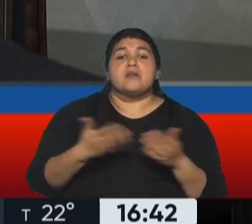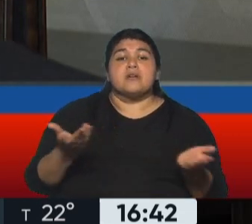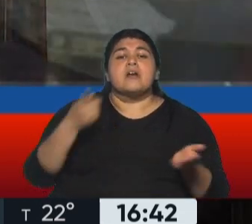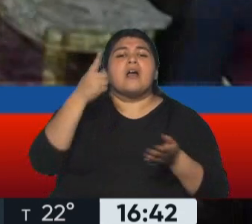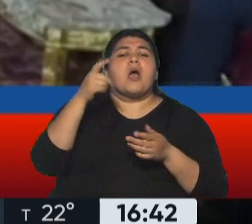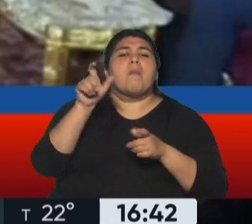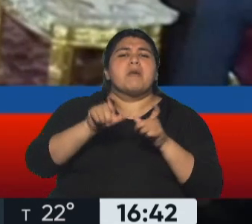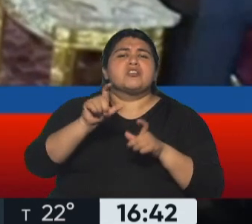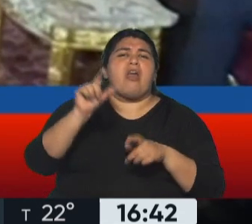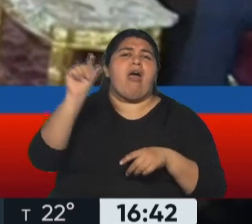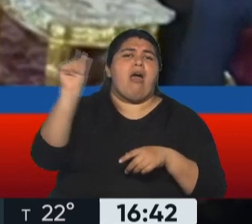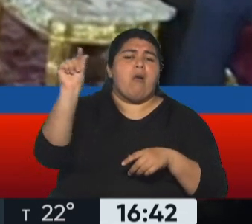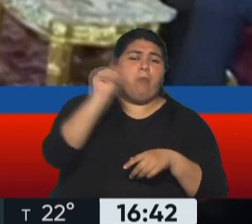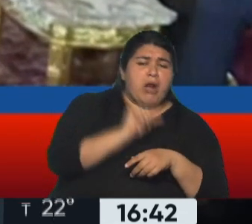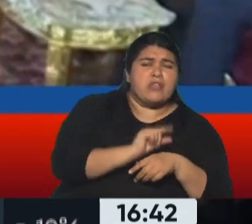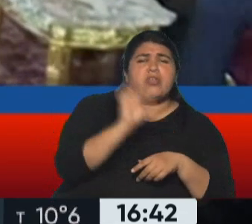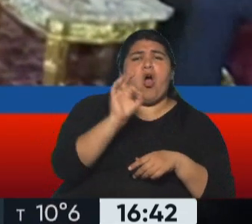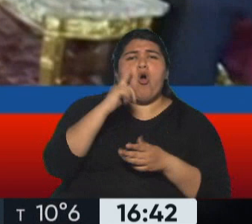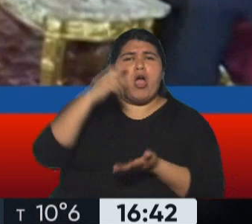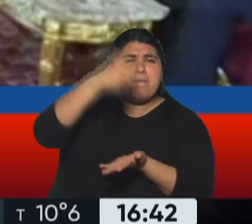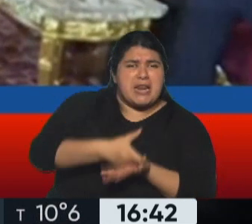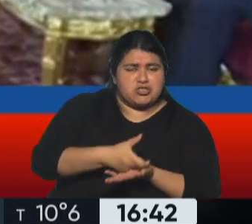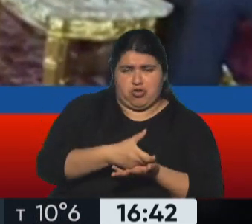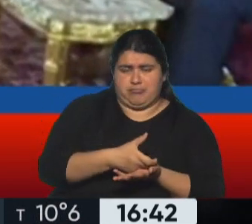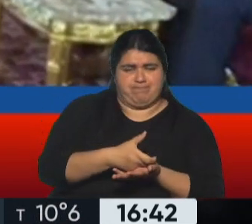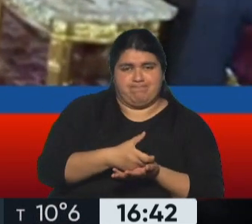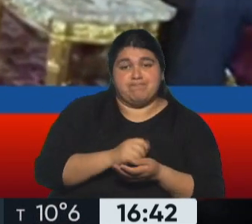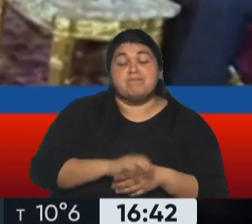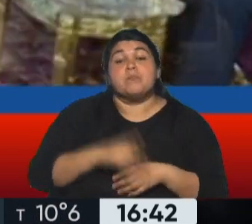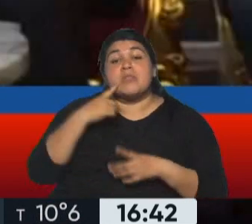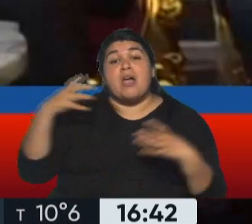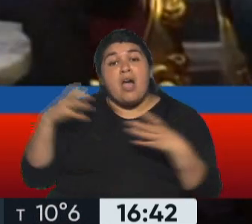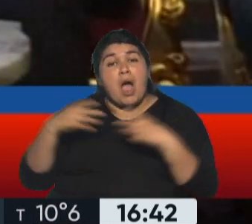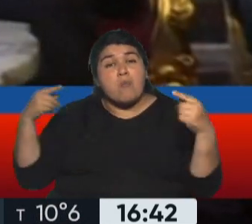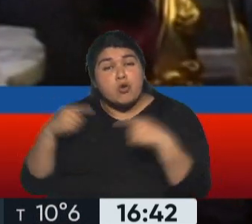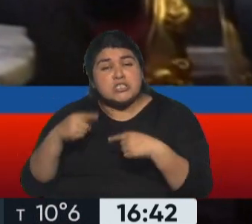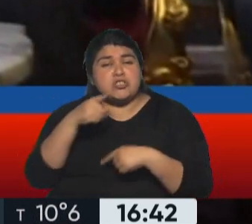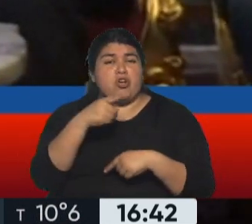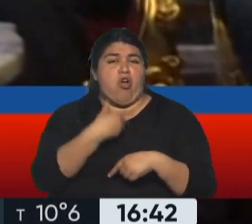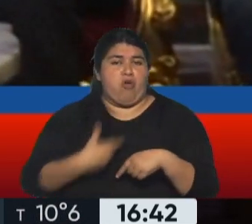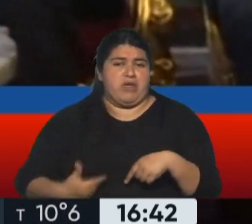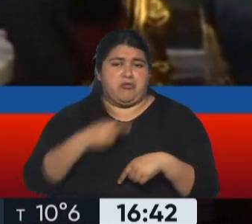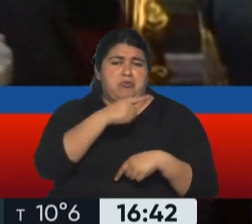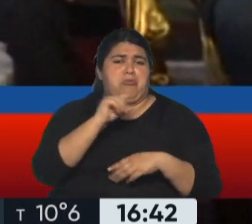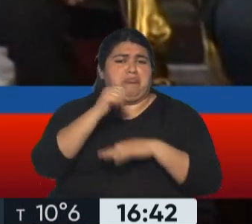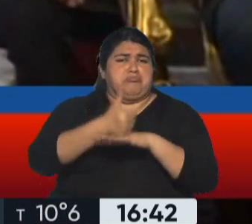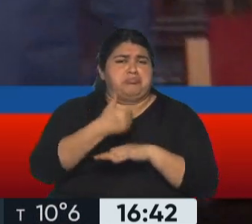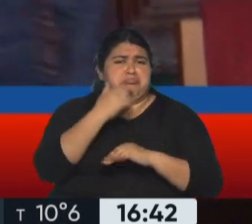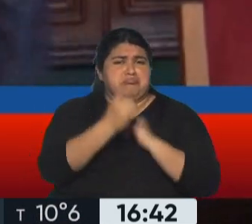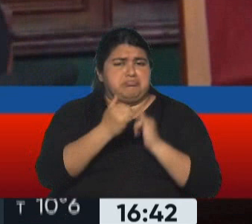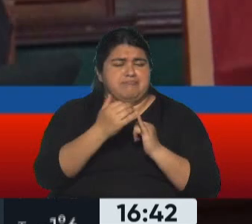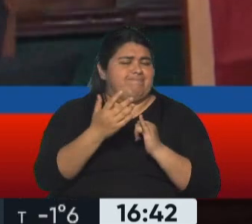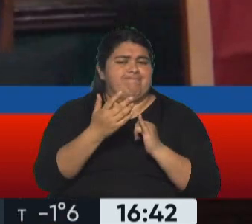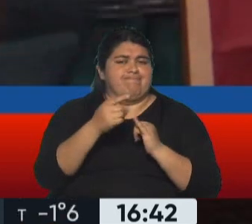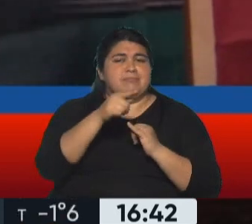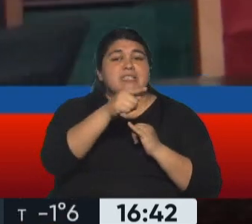fonds ou des investisseurs. La respuesta de la oposición a este nombramiento fue un desafío directo al presidente por parte del Parlamento,